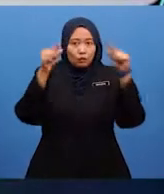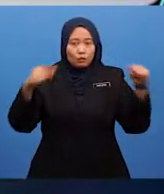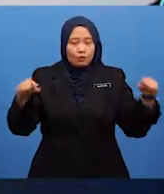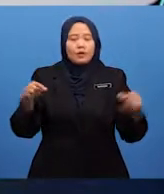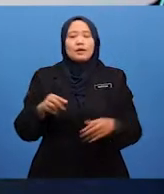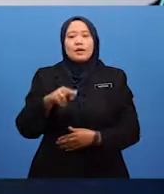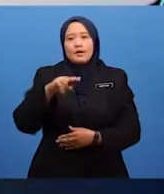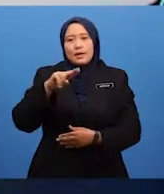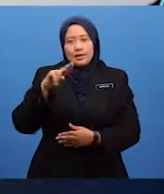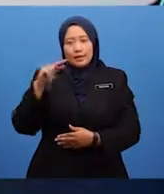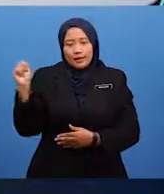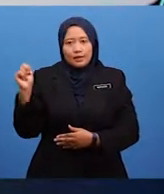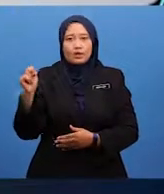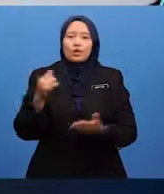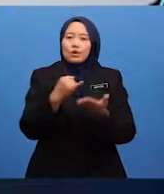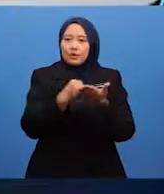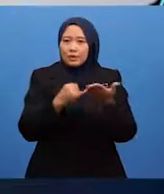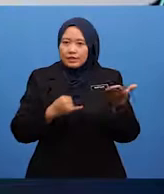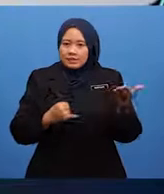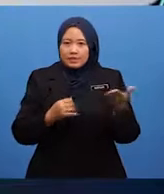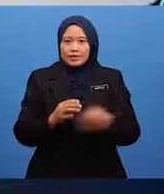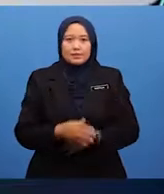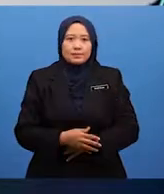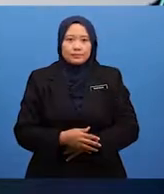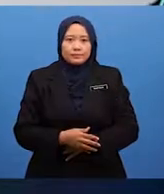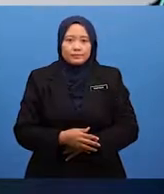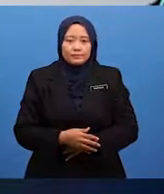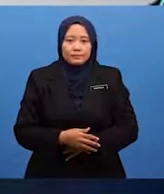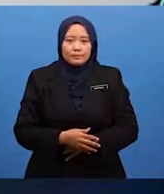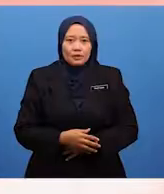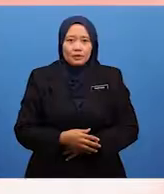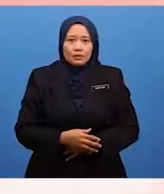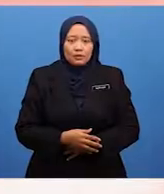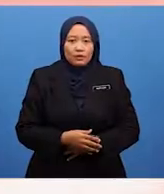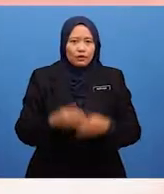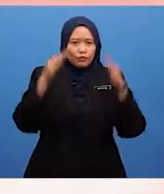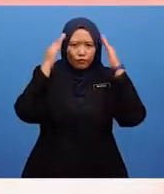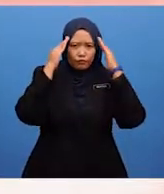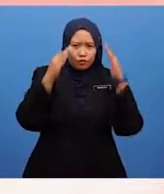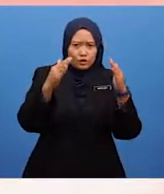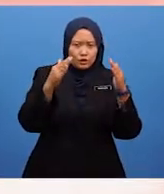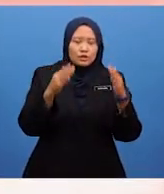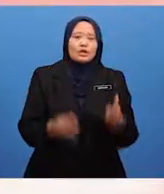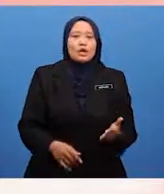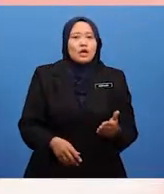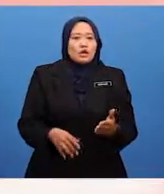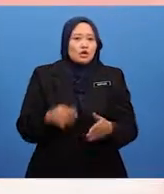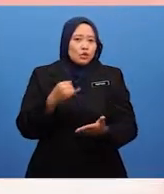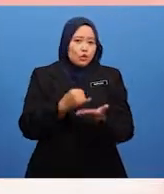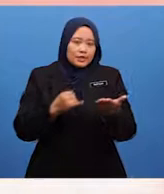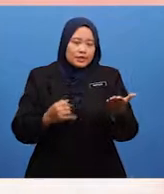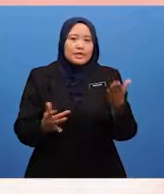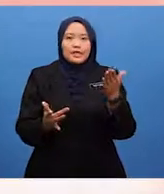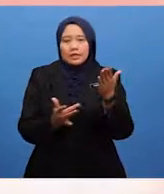tingkatan yang kita tahu tentang perubahan lukisan jadi episode kali ini akan fokus kepada lukisan teknikal yang merupakan